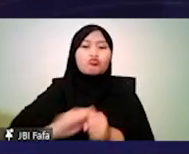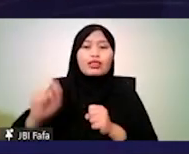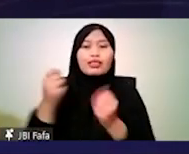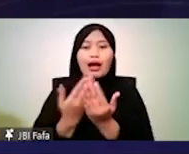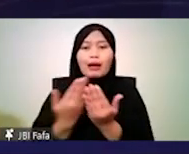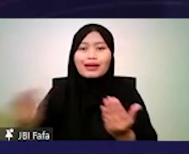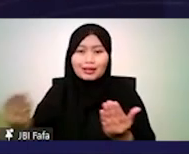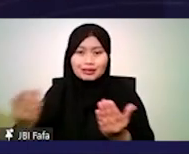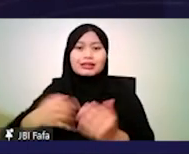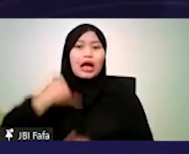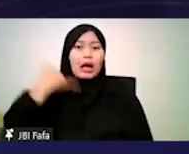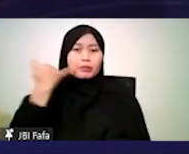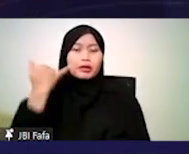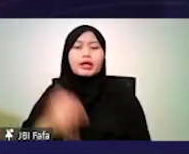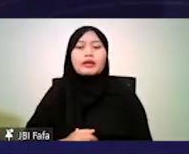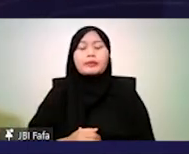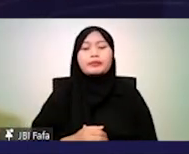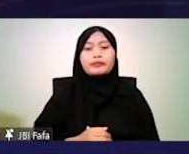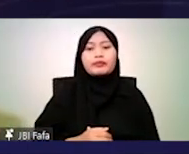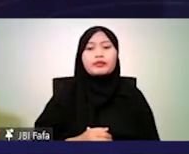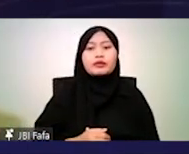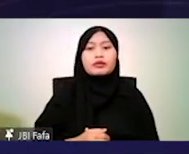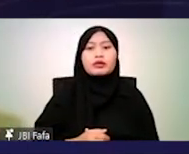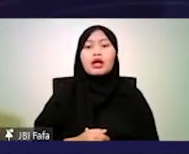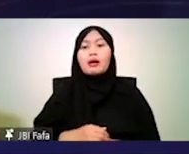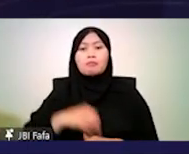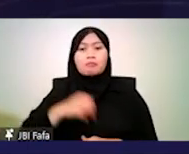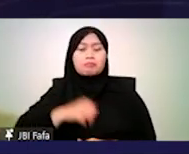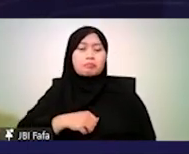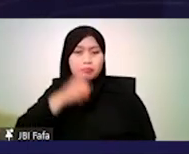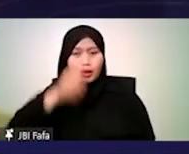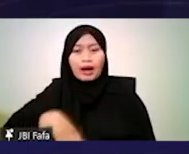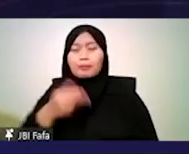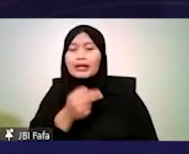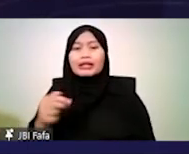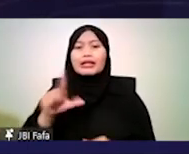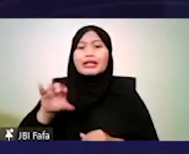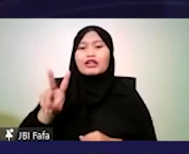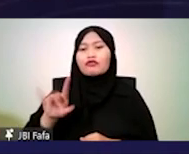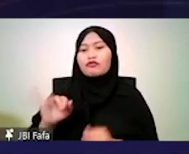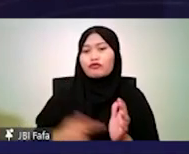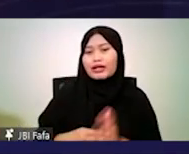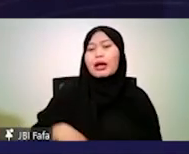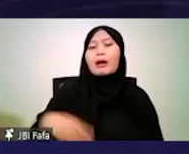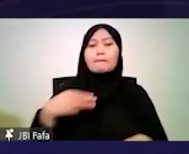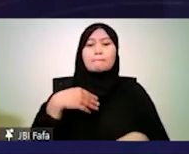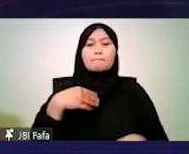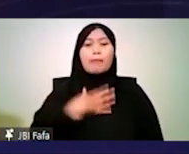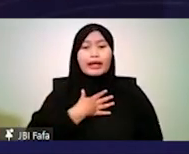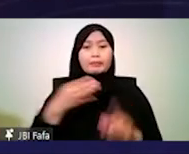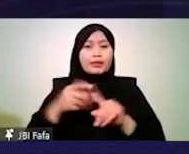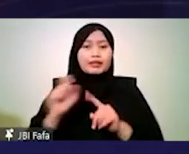HP kita Apakah leaving nyaman dirimy bca-nya BCA maupun yang lain-lain sehingga